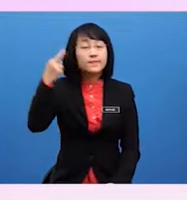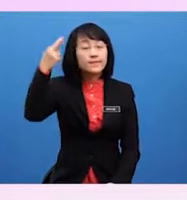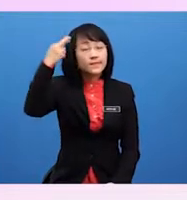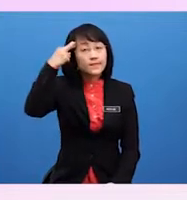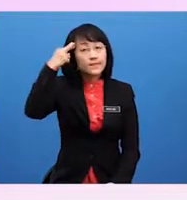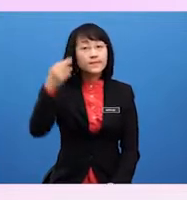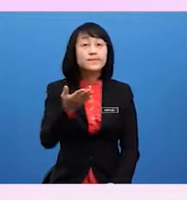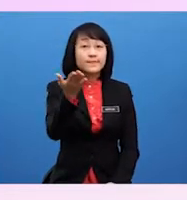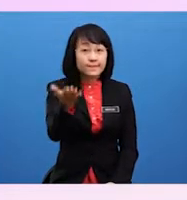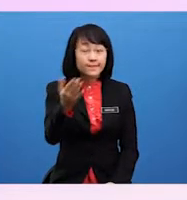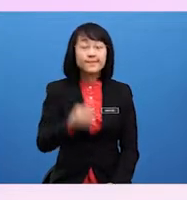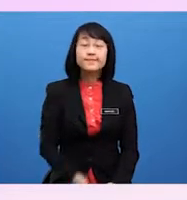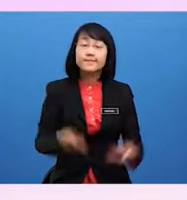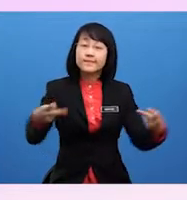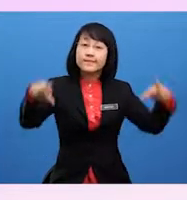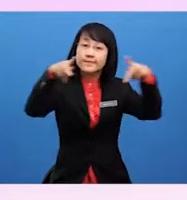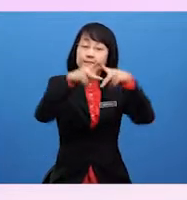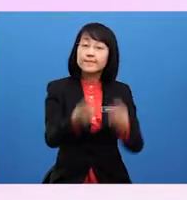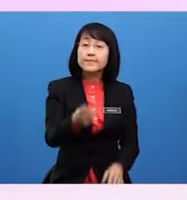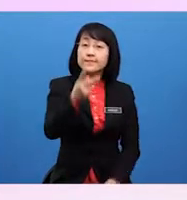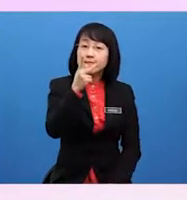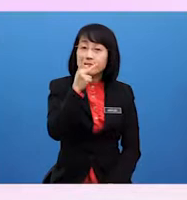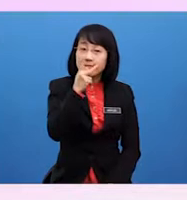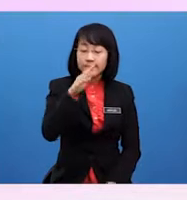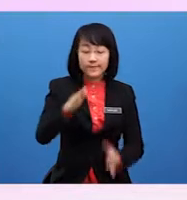kamu memerlukan karbohidrat yang lebih